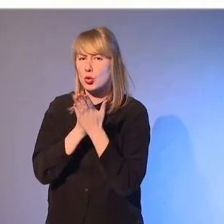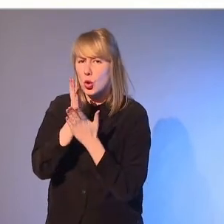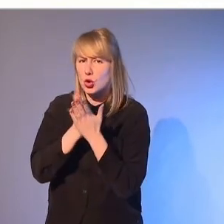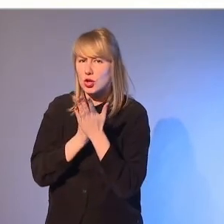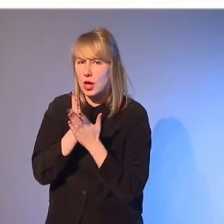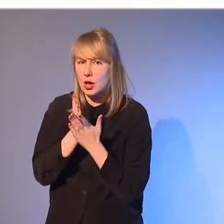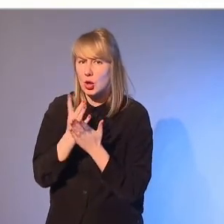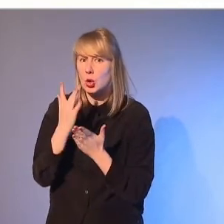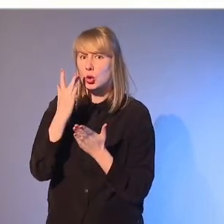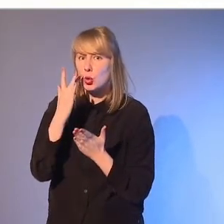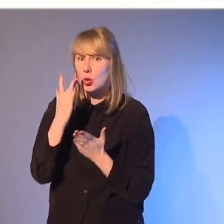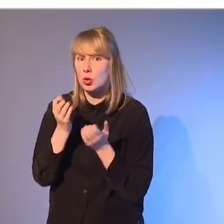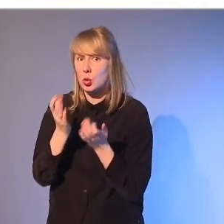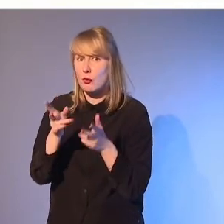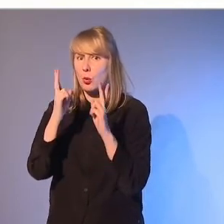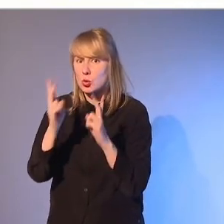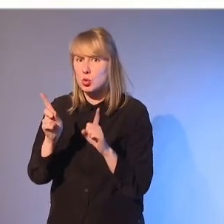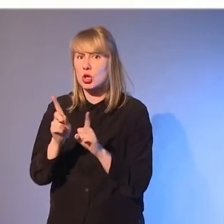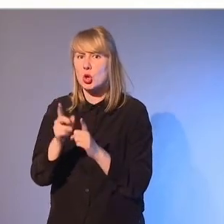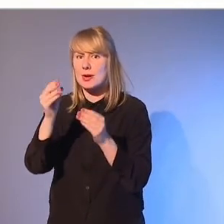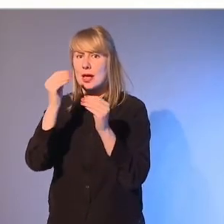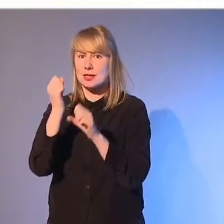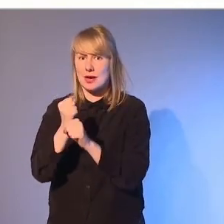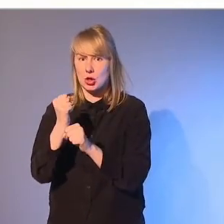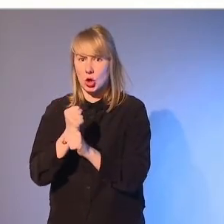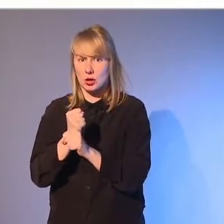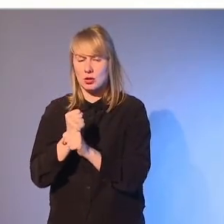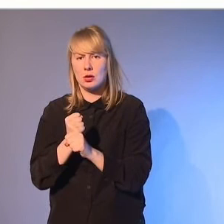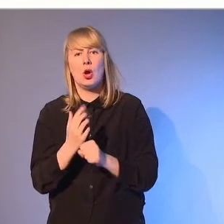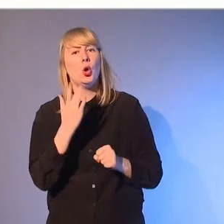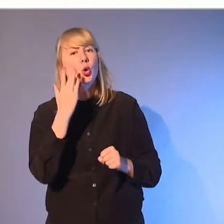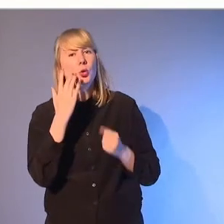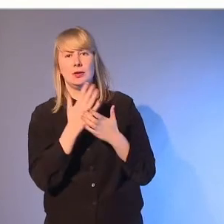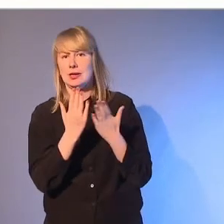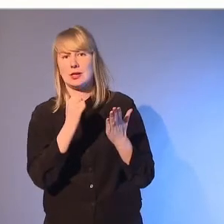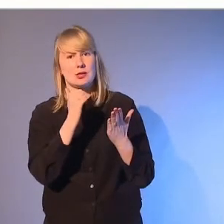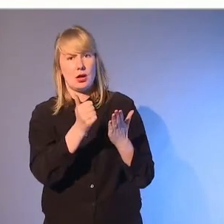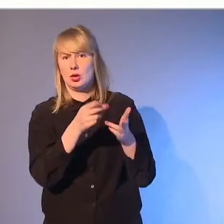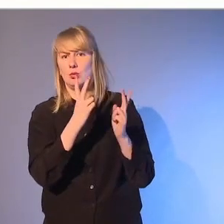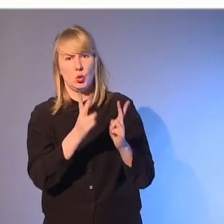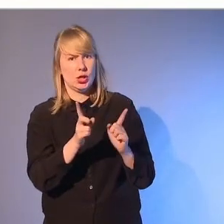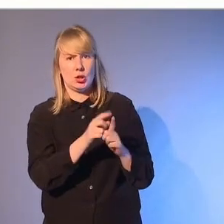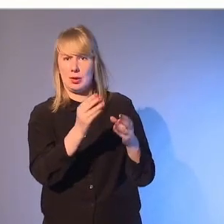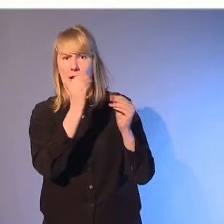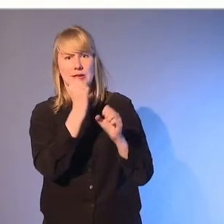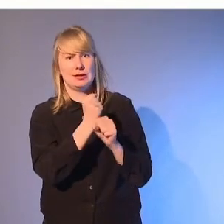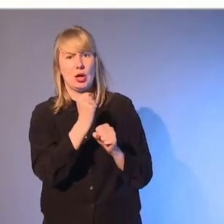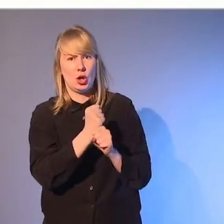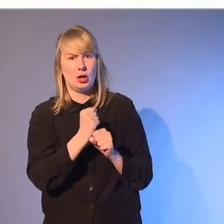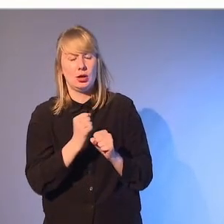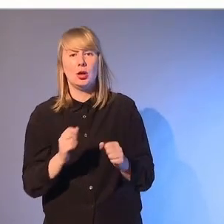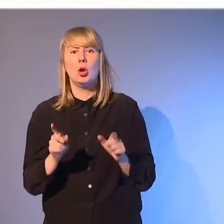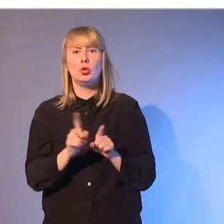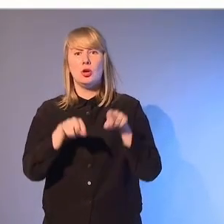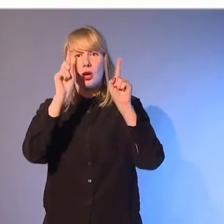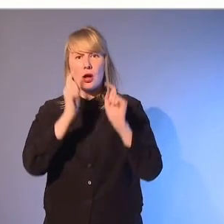med når vi kan bruke den som et læringsverktøy, og når det ikke skal brukes som et læringsverktøy, slik at de